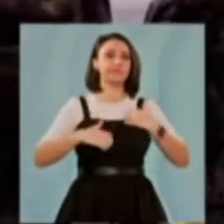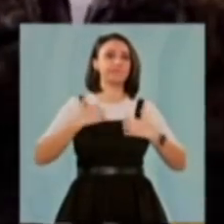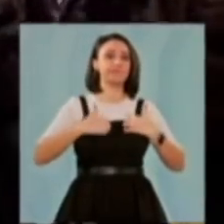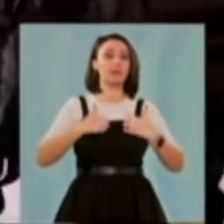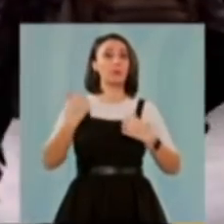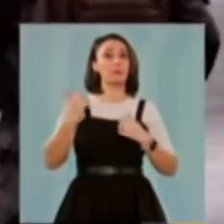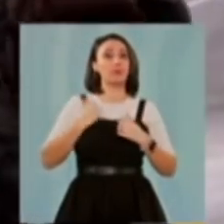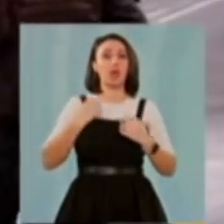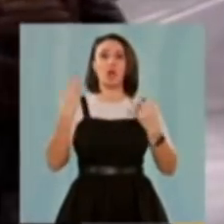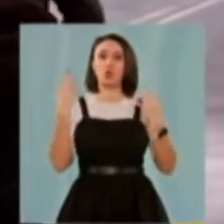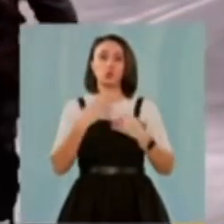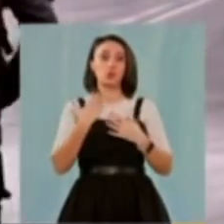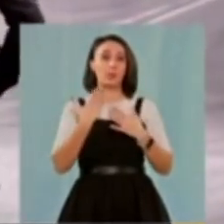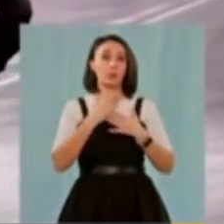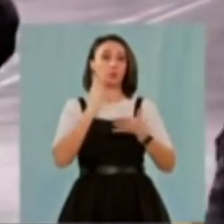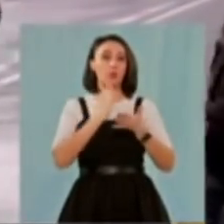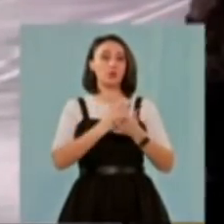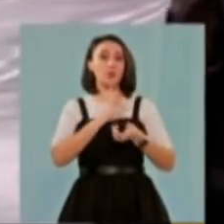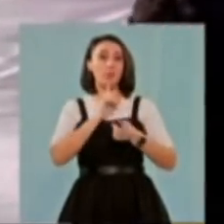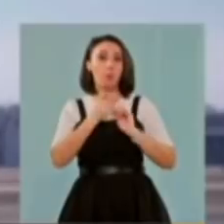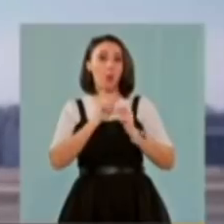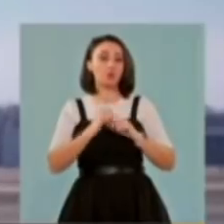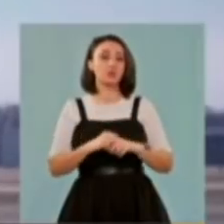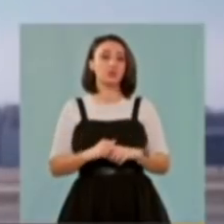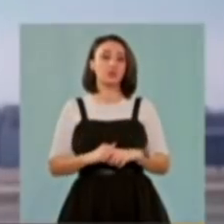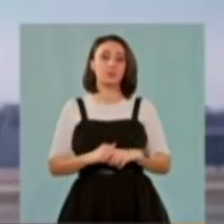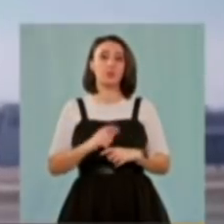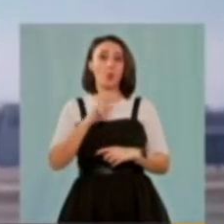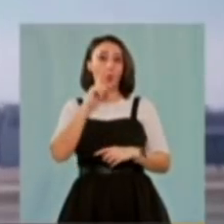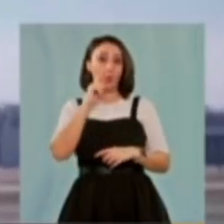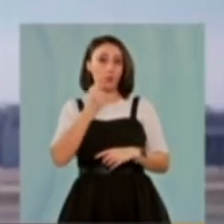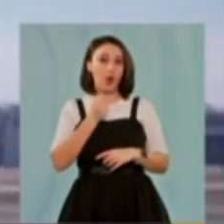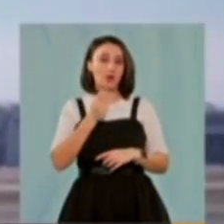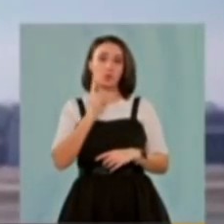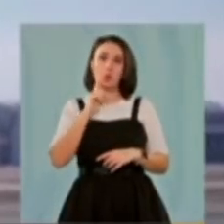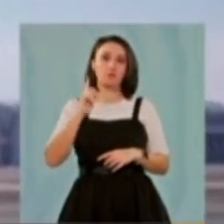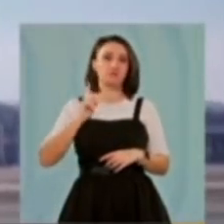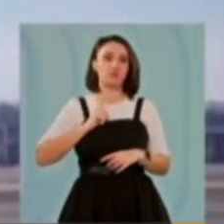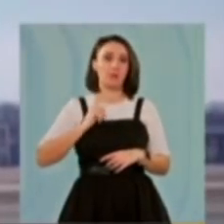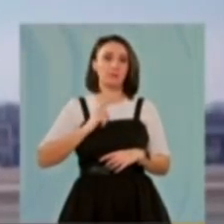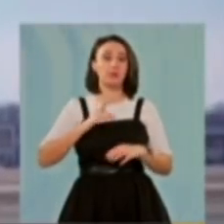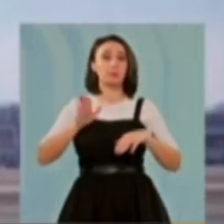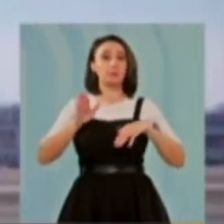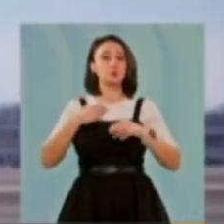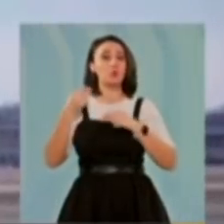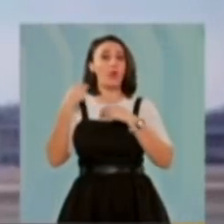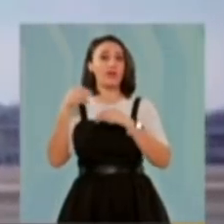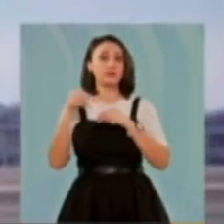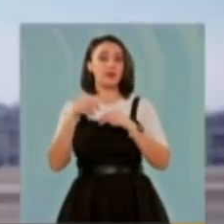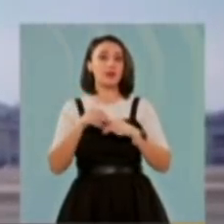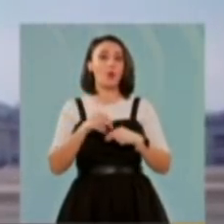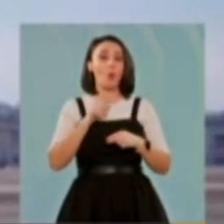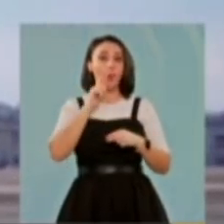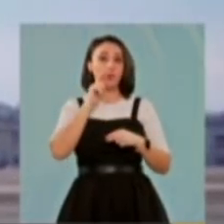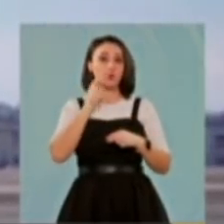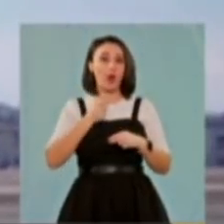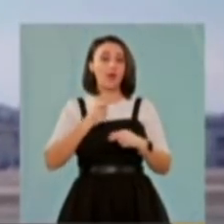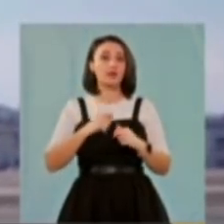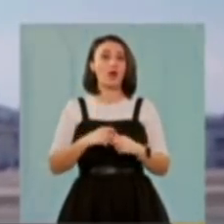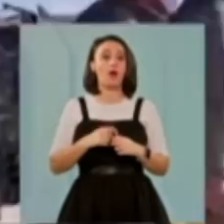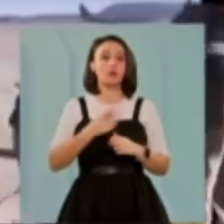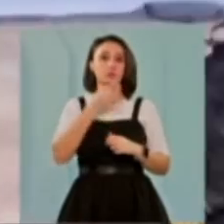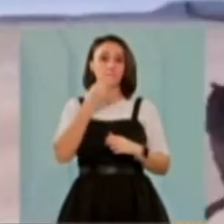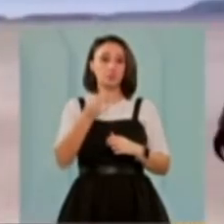și reduce marja pentru decizii politice. Nici reacția Ucrainei nu a fost cea așteptată. Ministrul de externe al Ucrainei, Dmytro Kuleba,